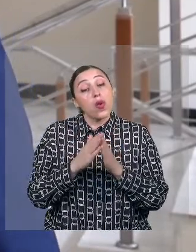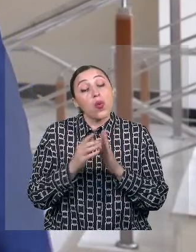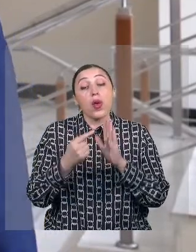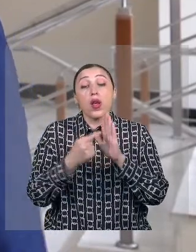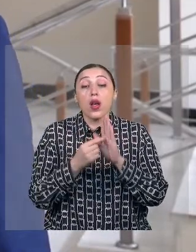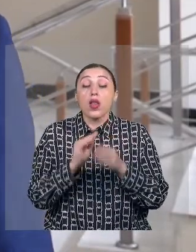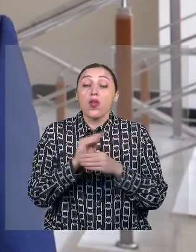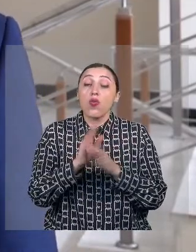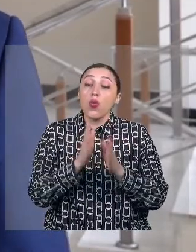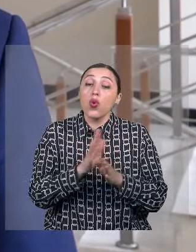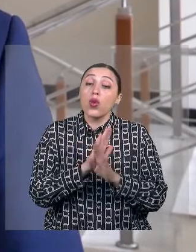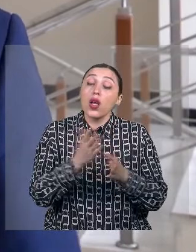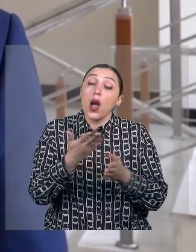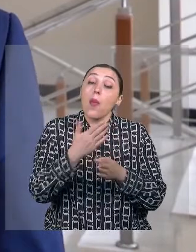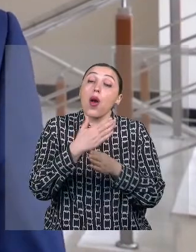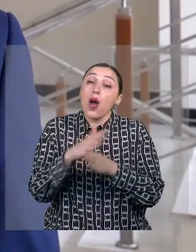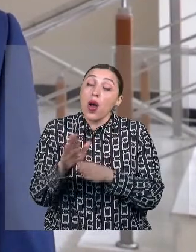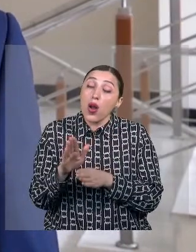կլինի դա առանձին